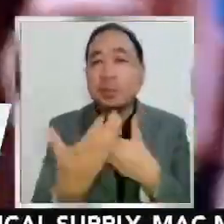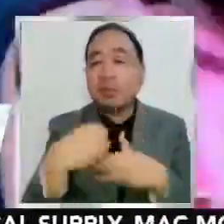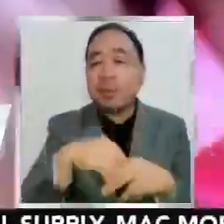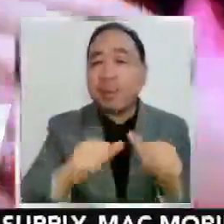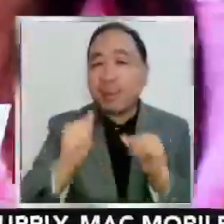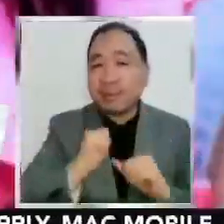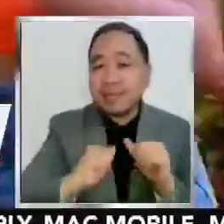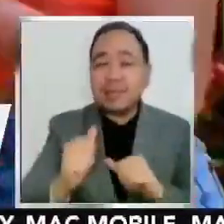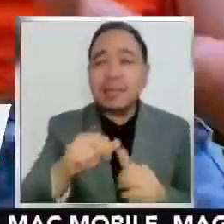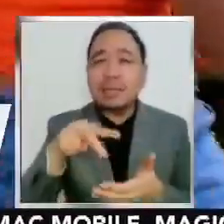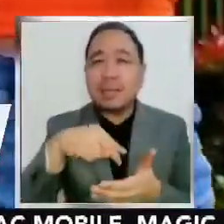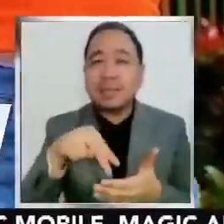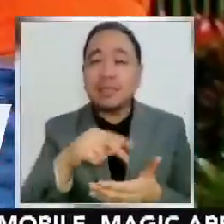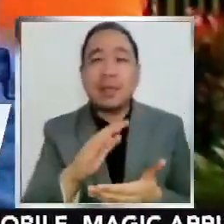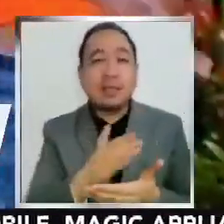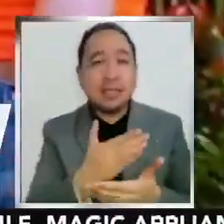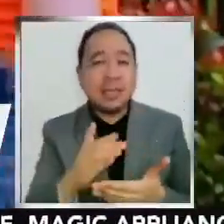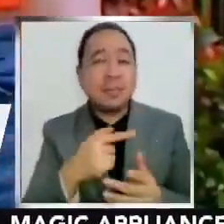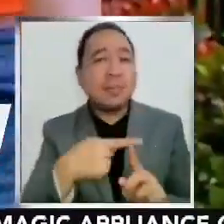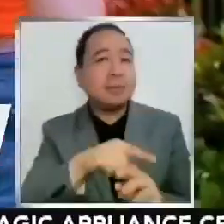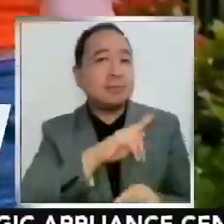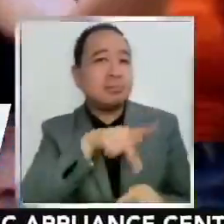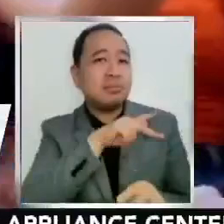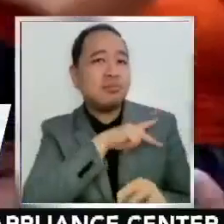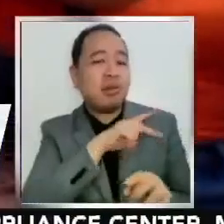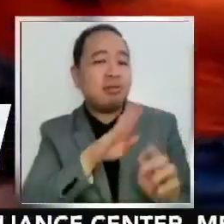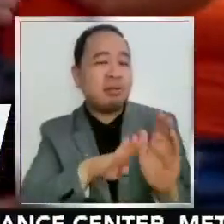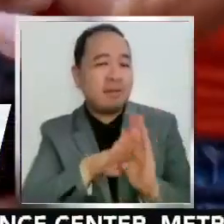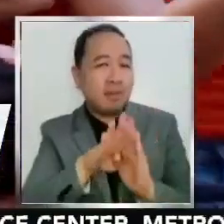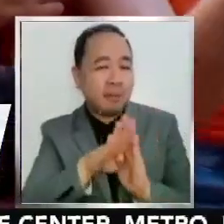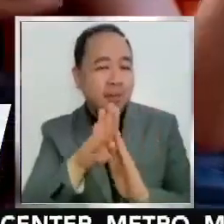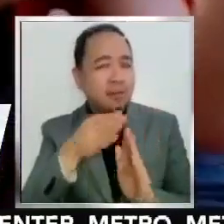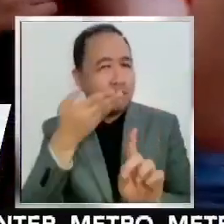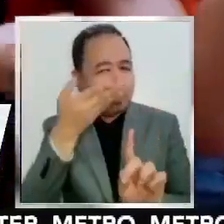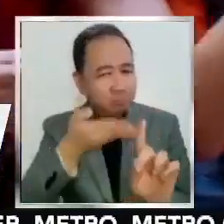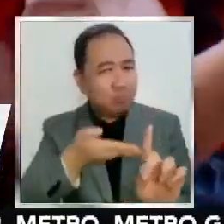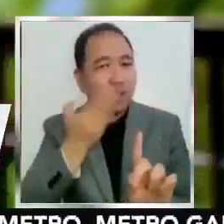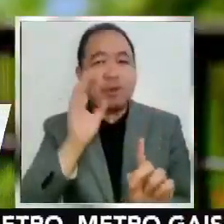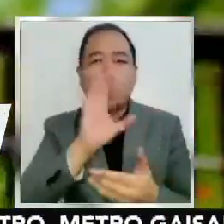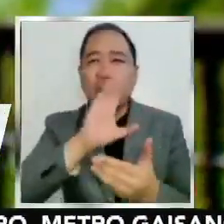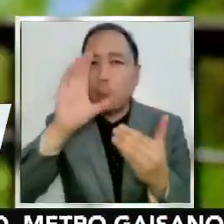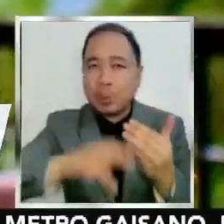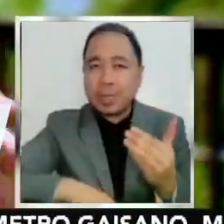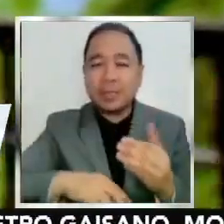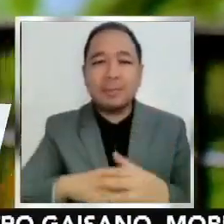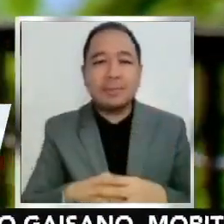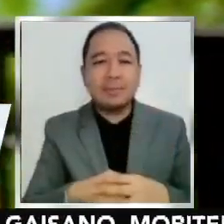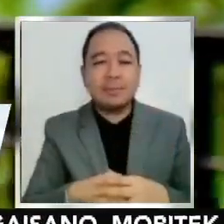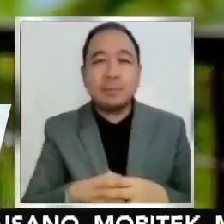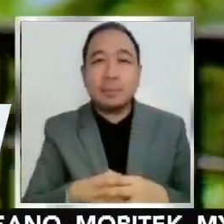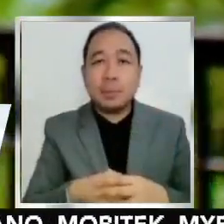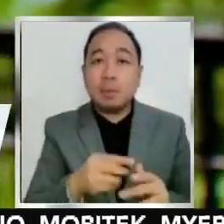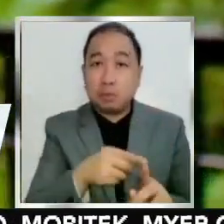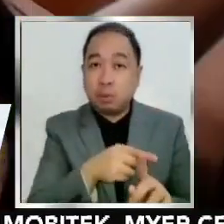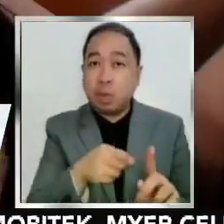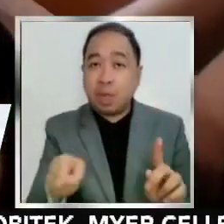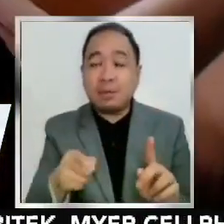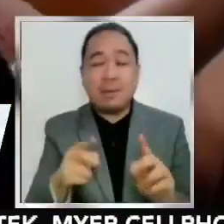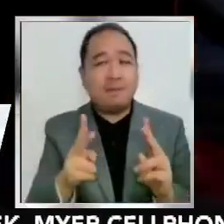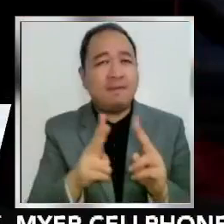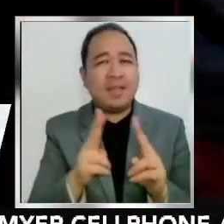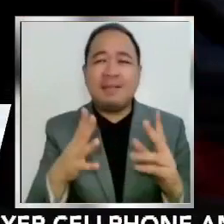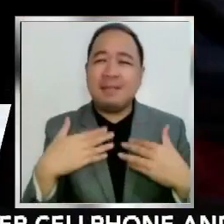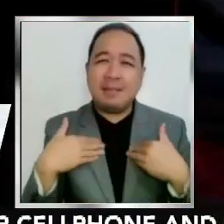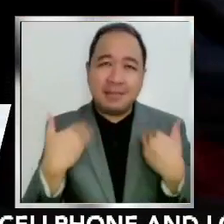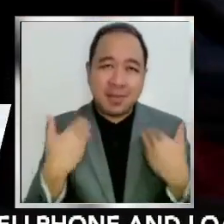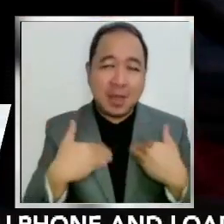at personality development para maging well-rounded individuals. They're very young yet very, very talented at hardworking. We